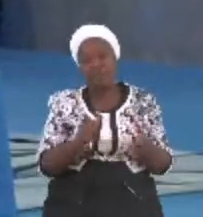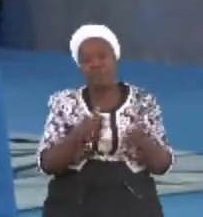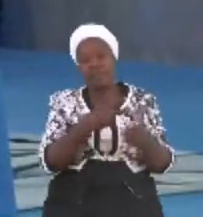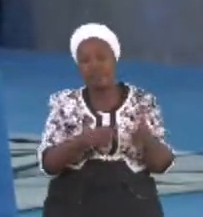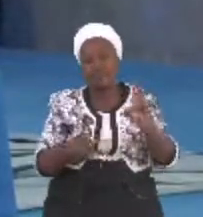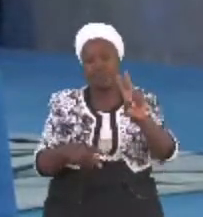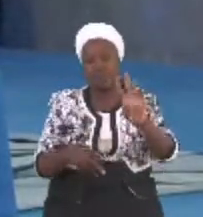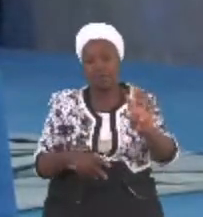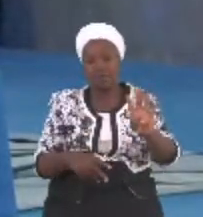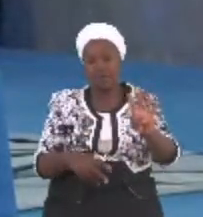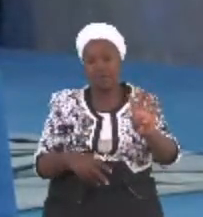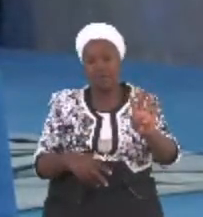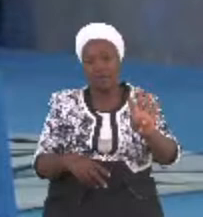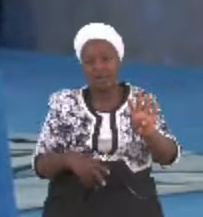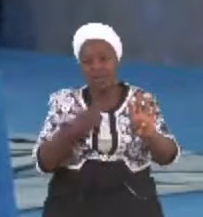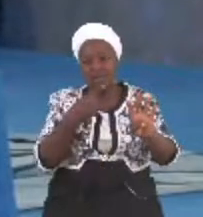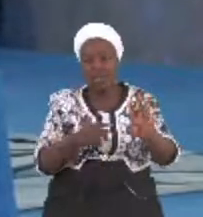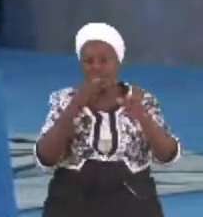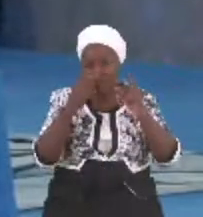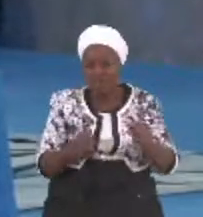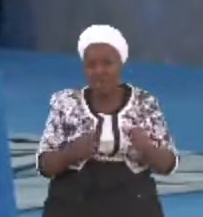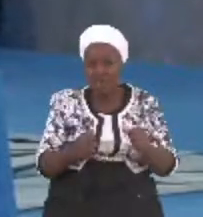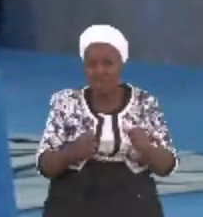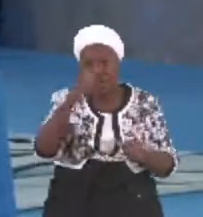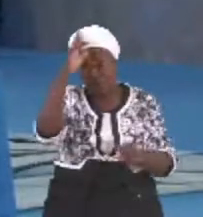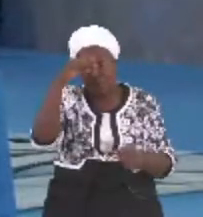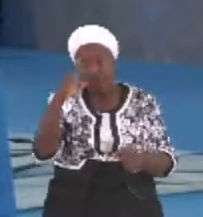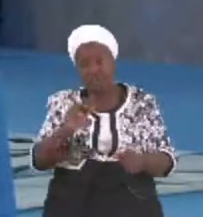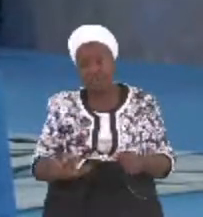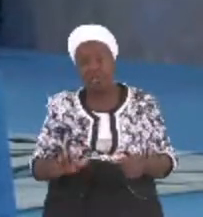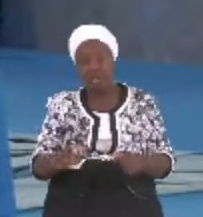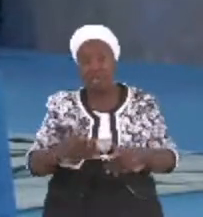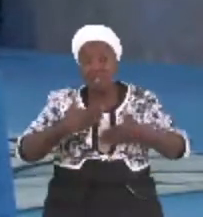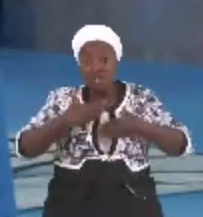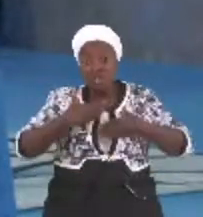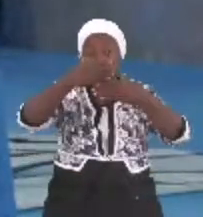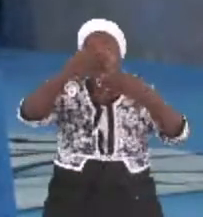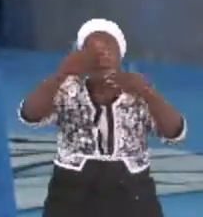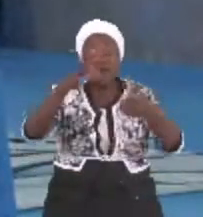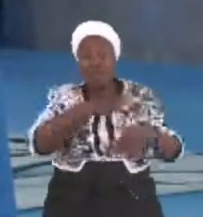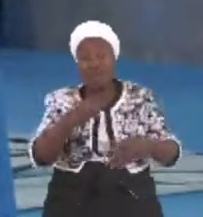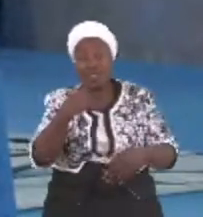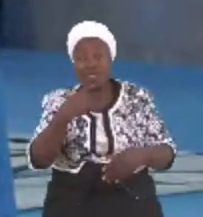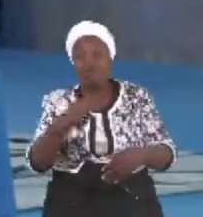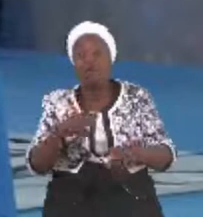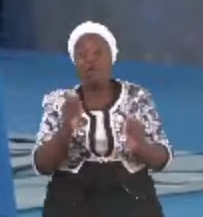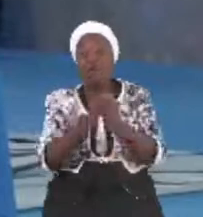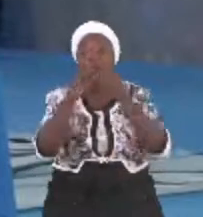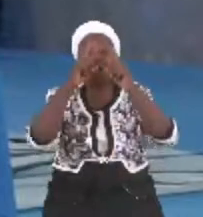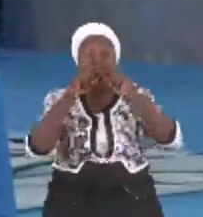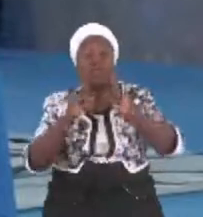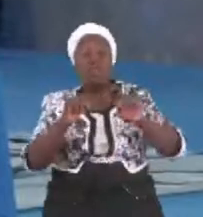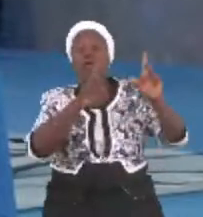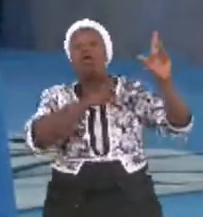24. Aussitôt, le père de l'enfant s'écria, je crois, avec les larmes,